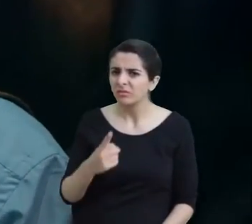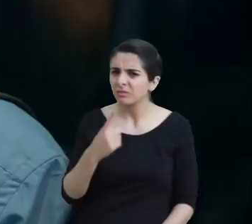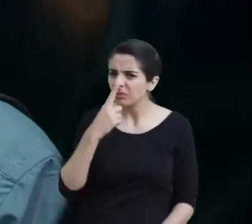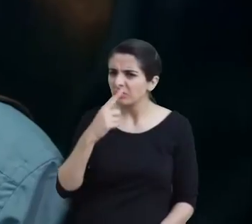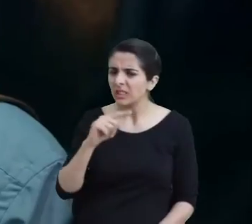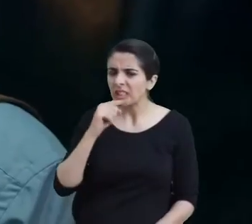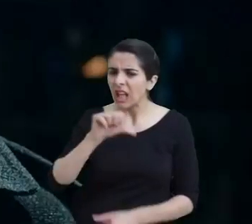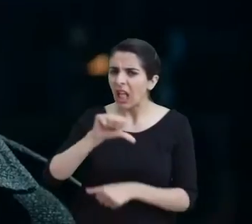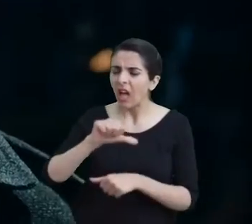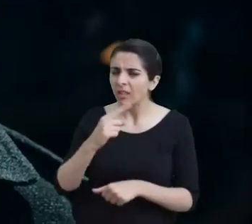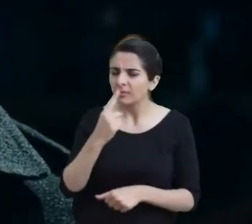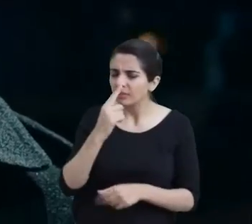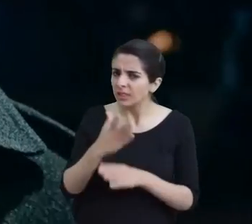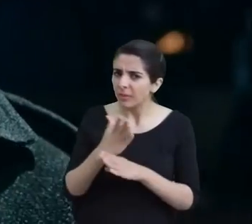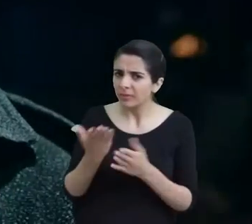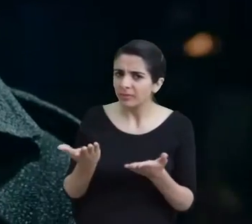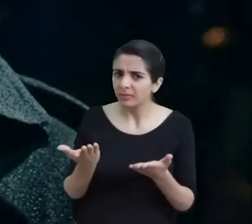Sen niye zeytinyağı kokuyorsun?